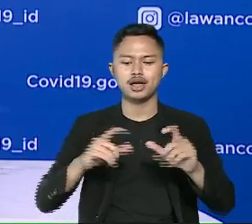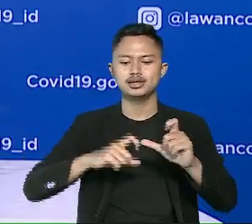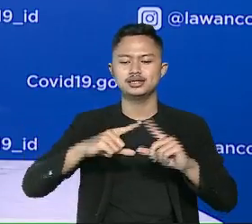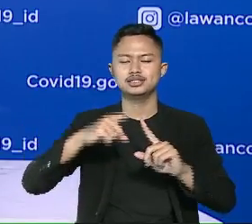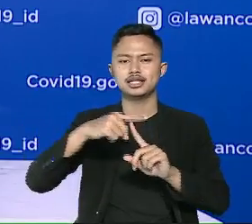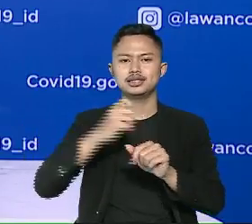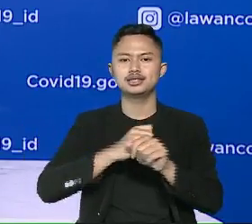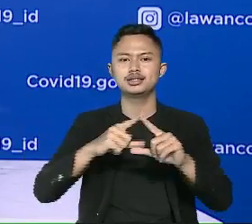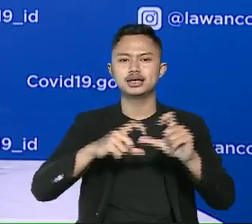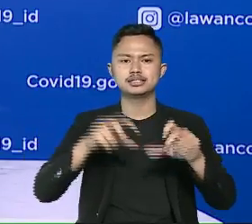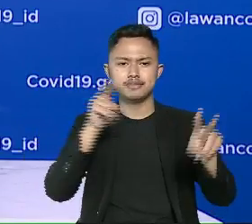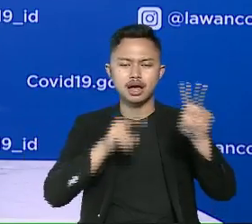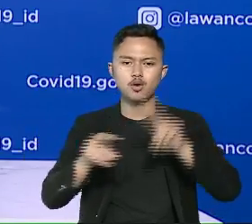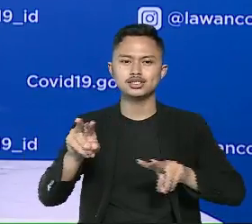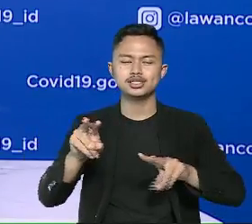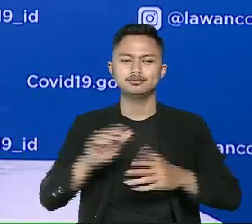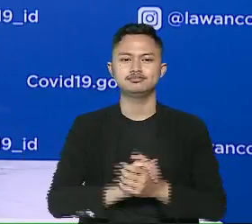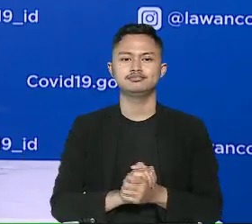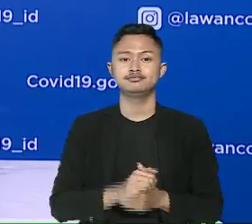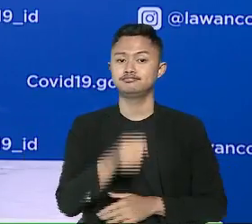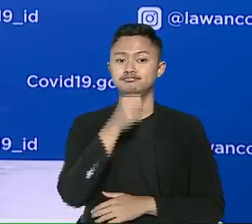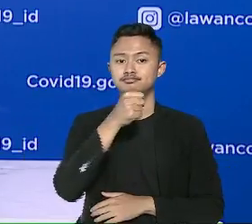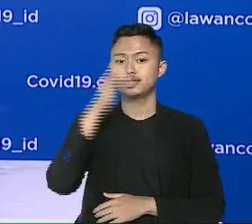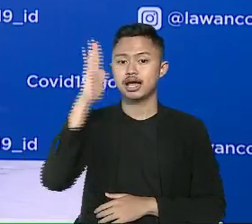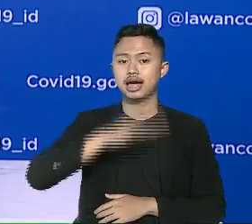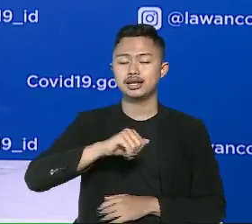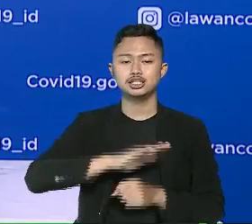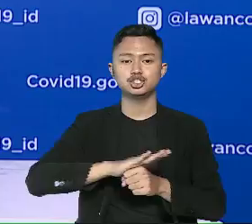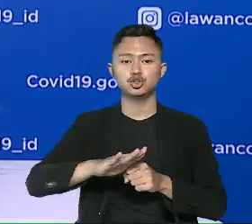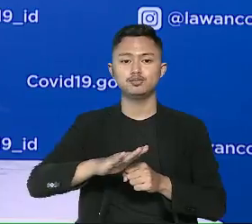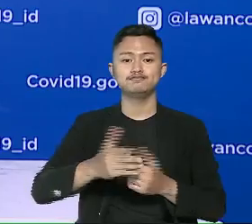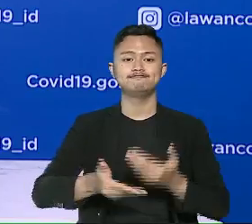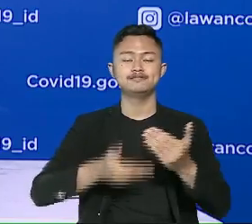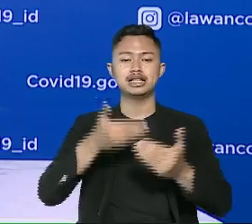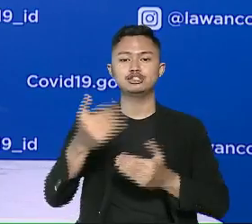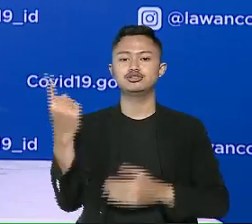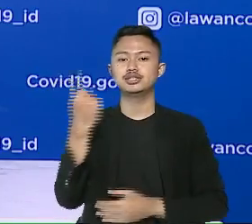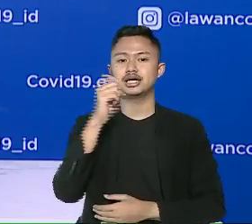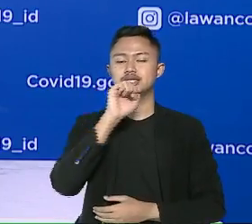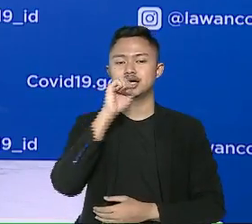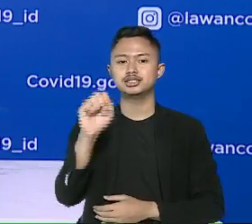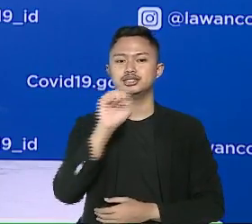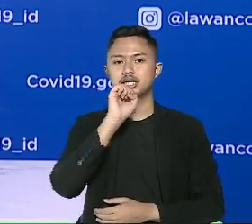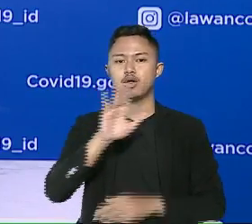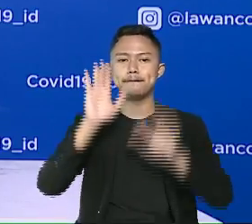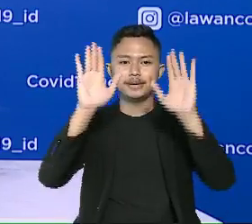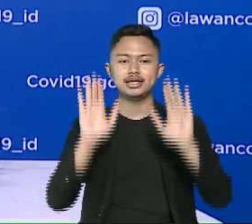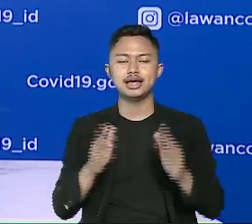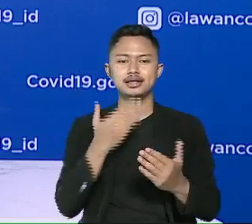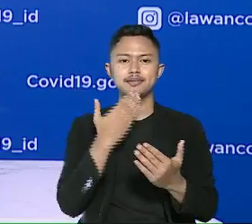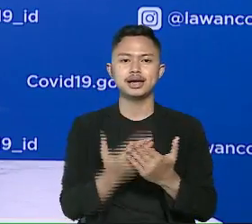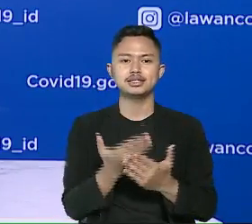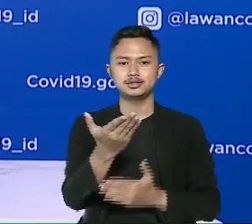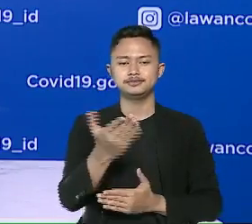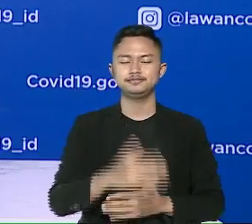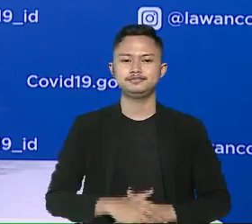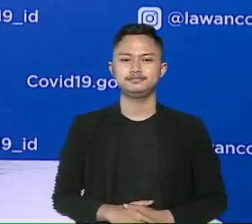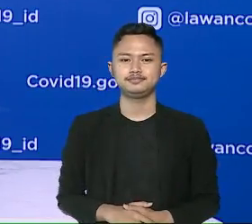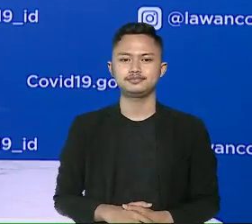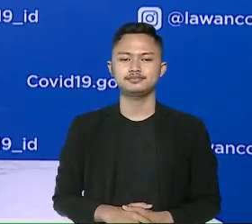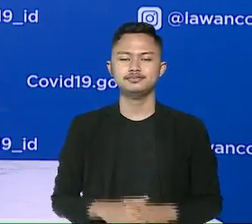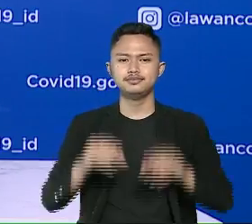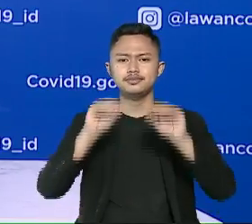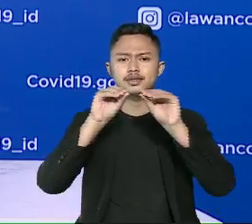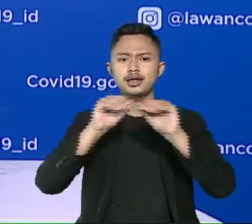terbaru. Demikian konferensi pers pada hari ini. Saya lanjutkan dengan sesi tanya jawab dengan media. Terima kasih. Terima kasih